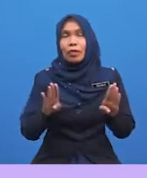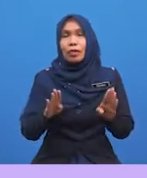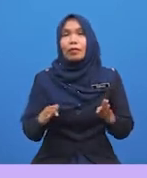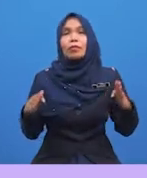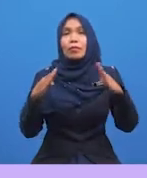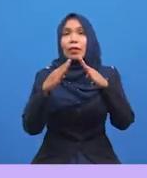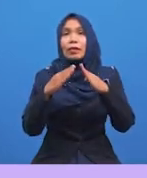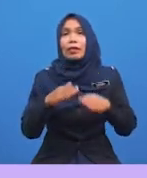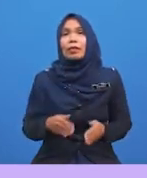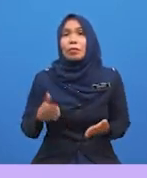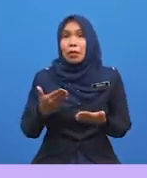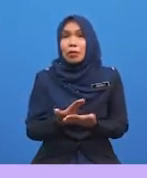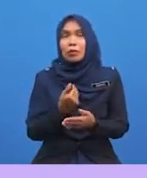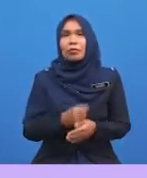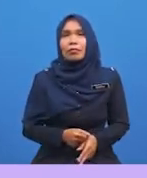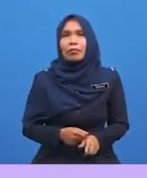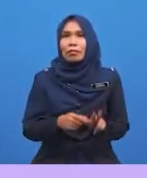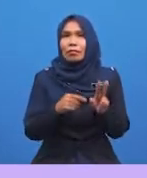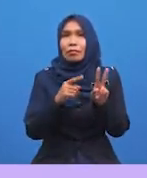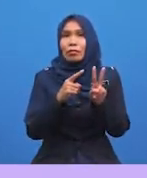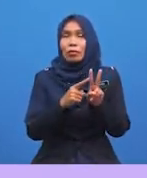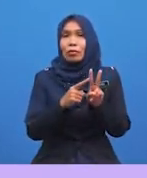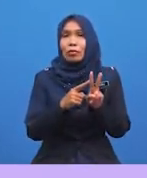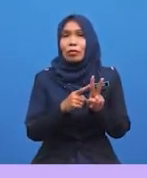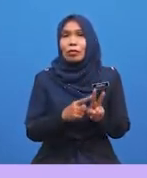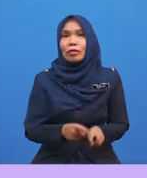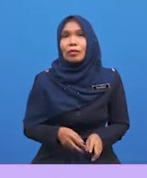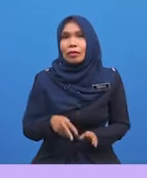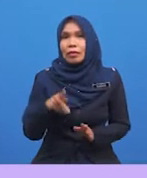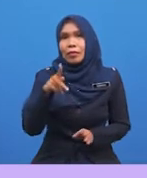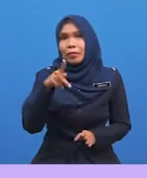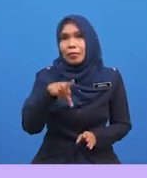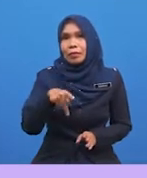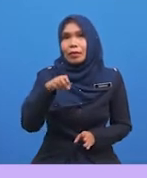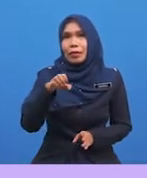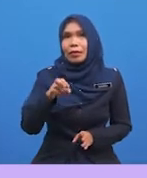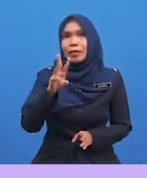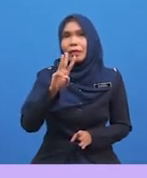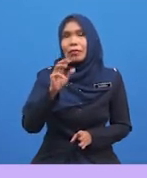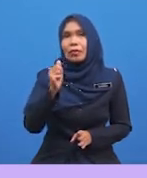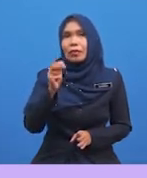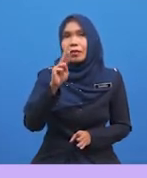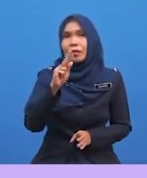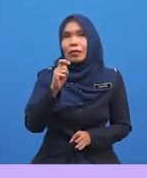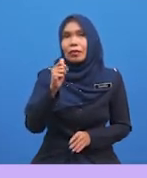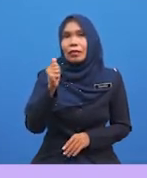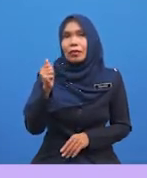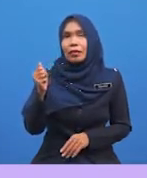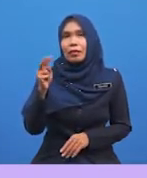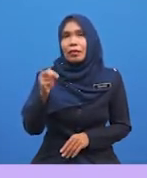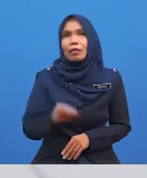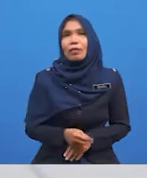baharu; kedua, pewartaan hutan simpan dan taman negara; ketiga, tanah